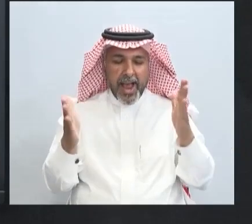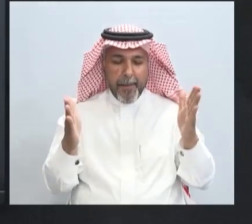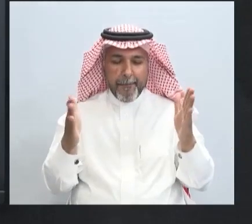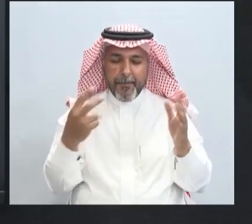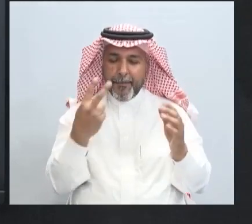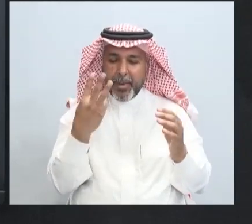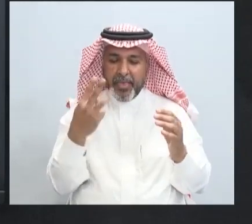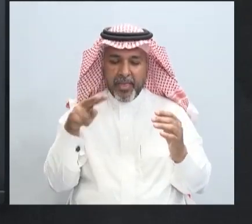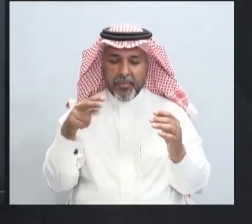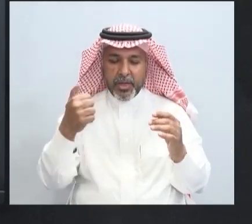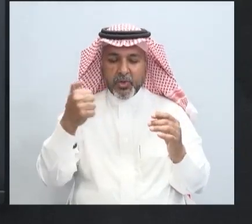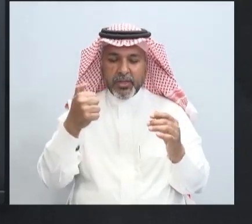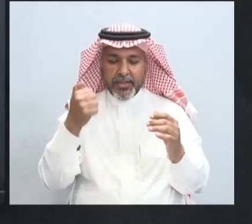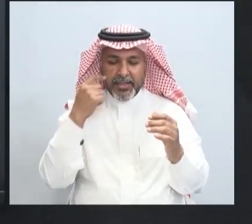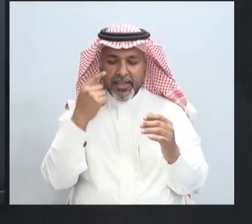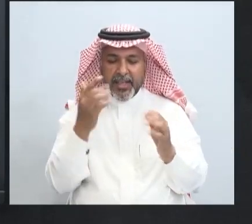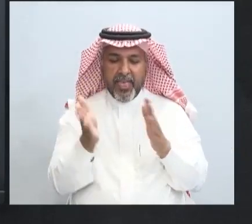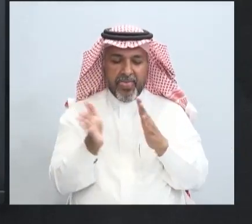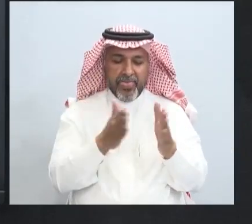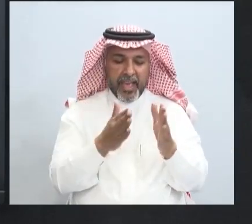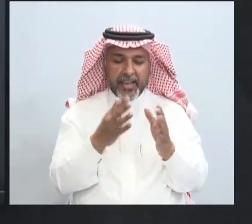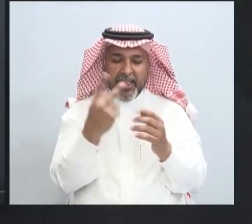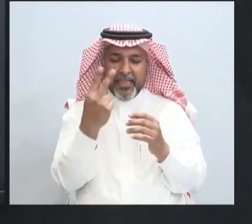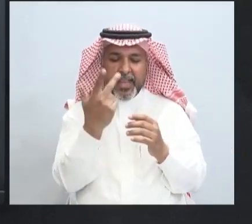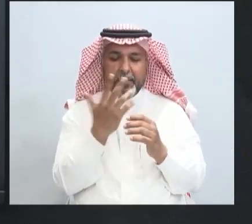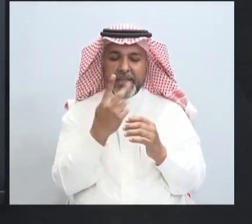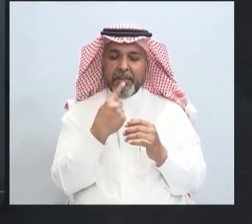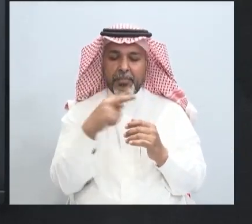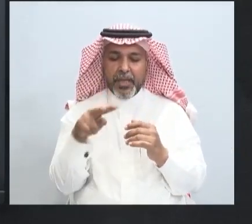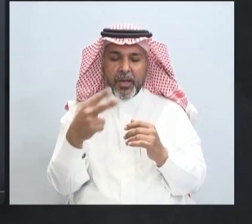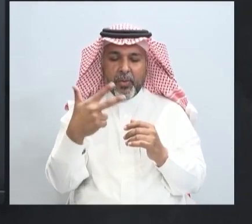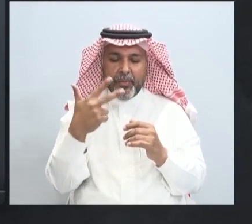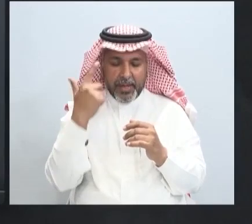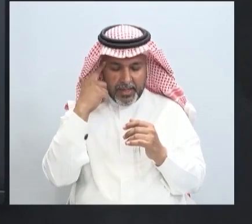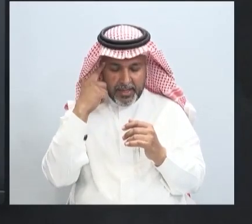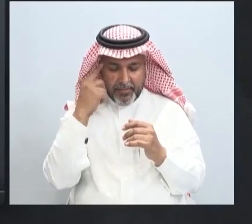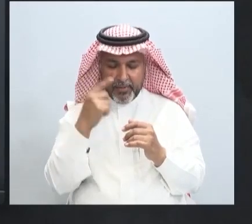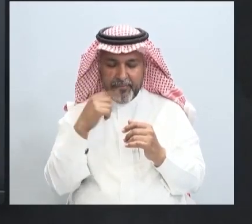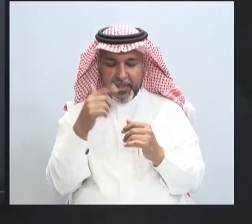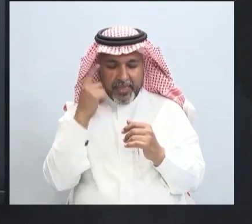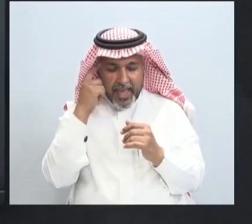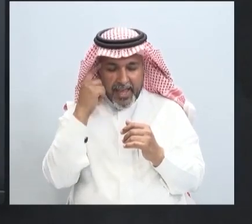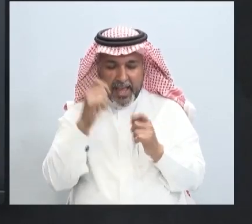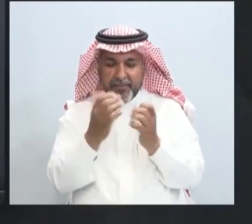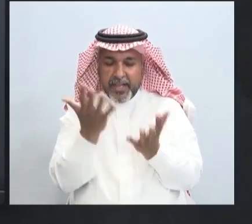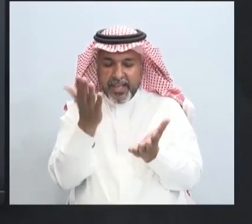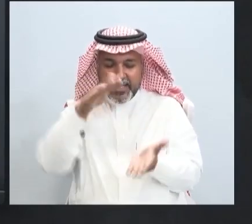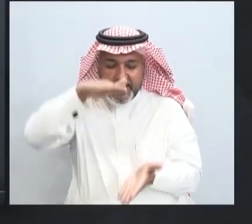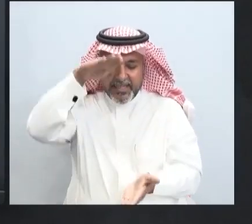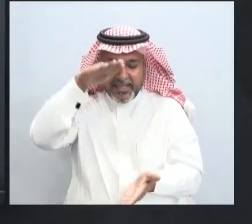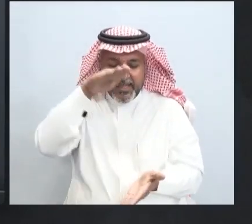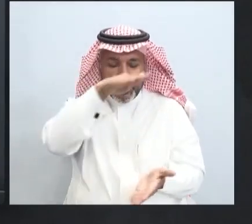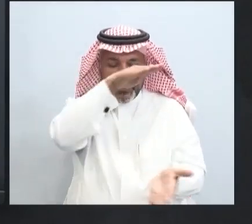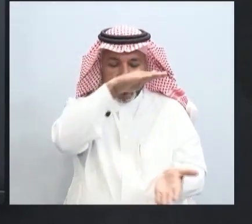درجه من المهم جدا معرفه متى تكون الداله معرفه ومتى تكون الداله غير معرفه فنعرف ان الساين والكوساين